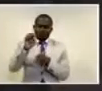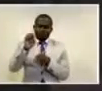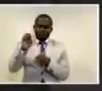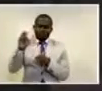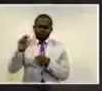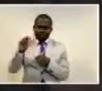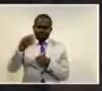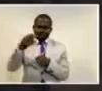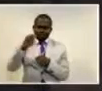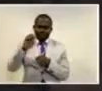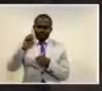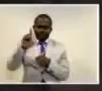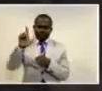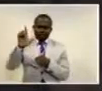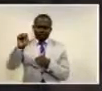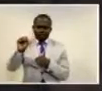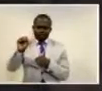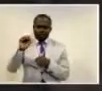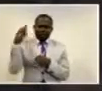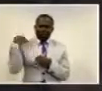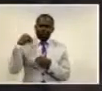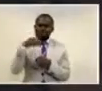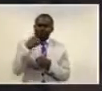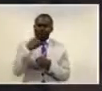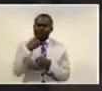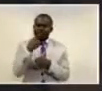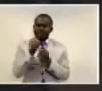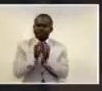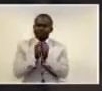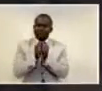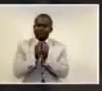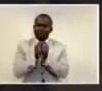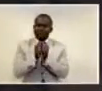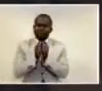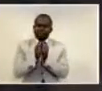ni Musanze harimo. Ababishinzwe ni bande?